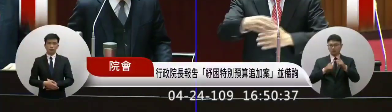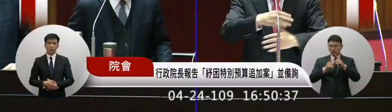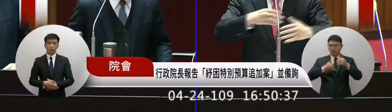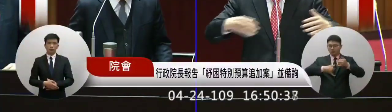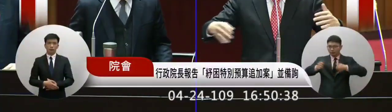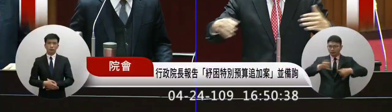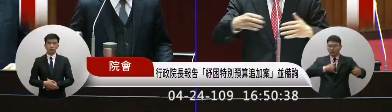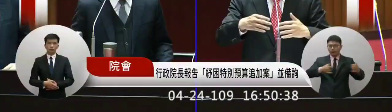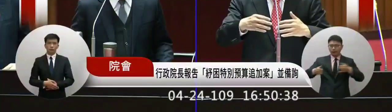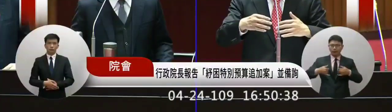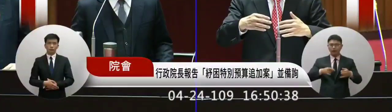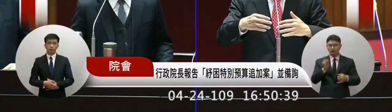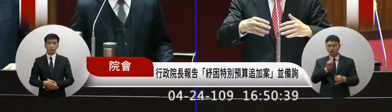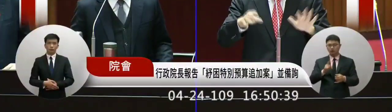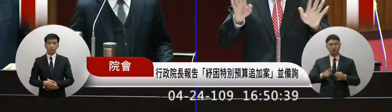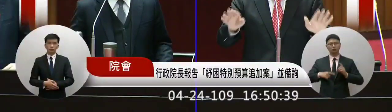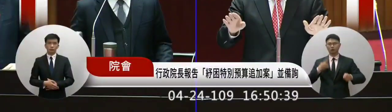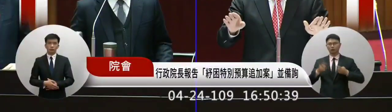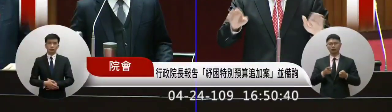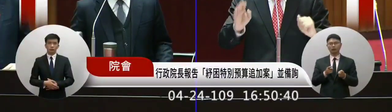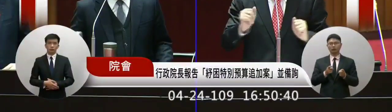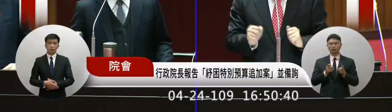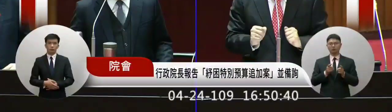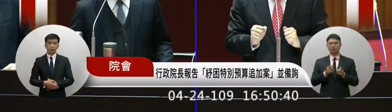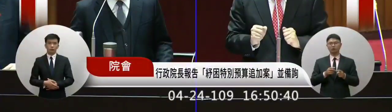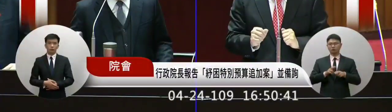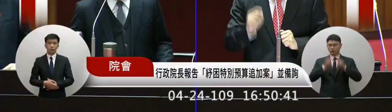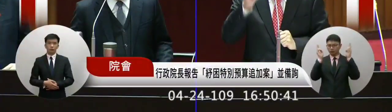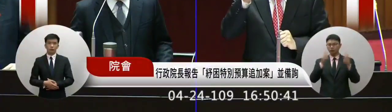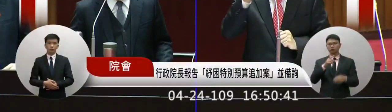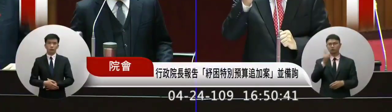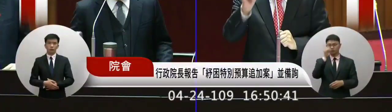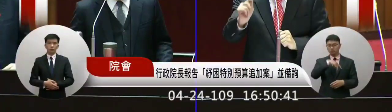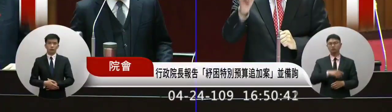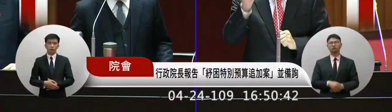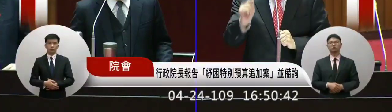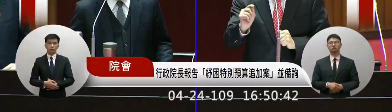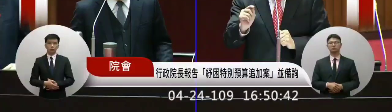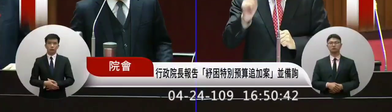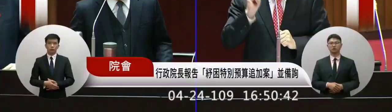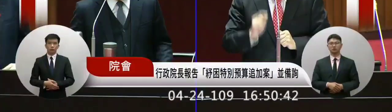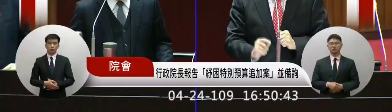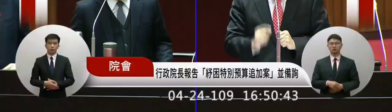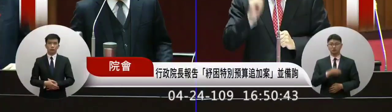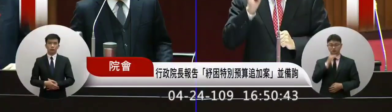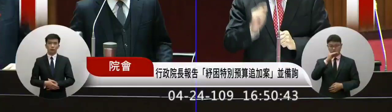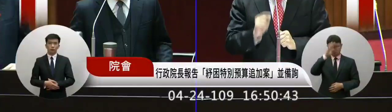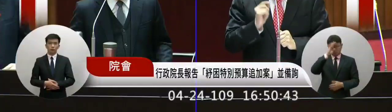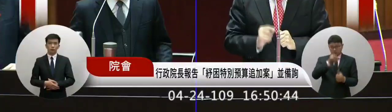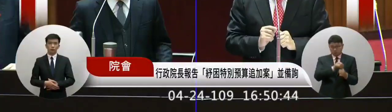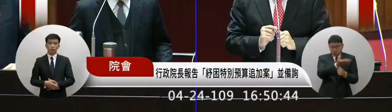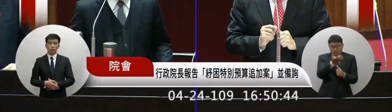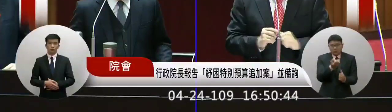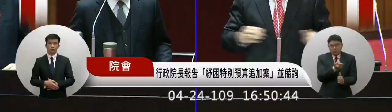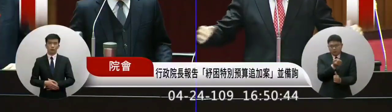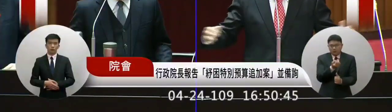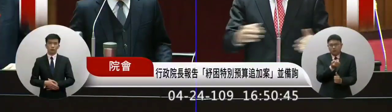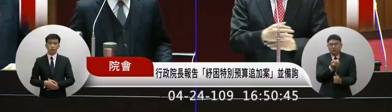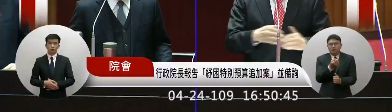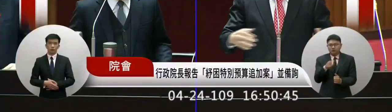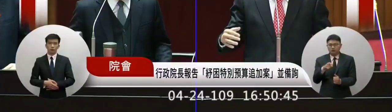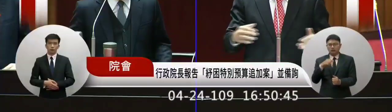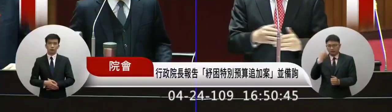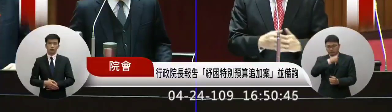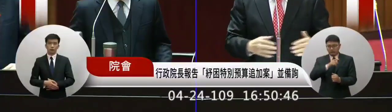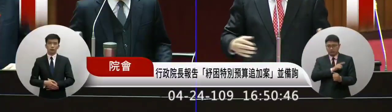国内人流的进行，在防疫期到可以预见国内是安定的时候，